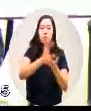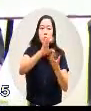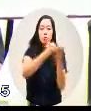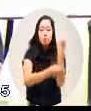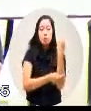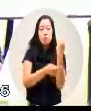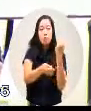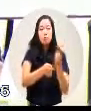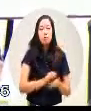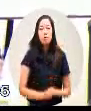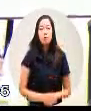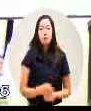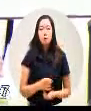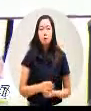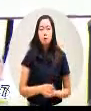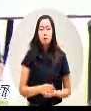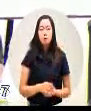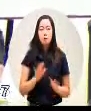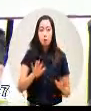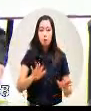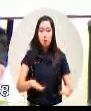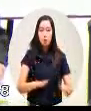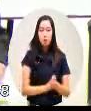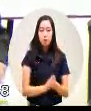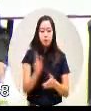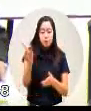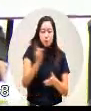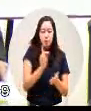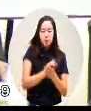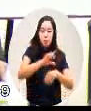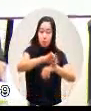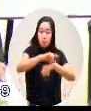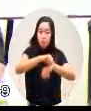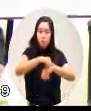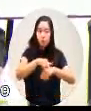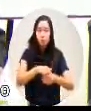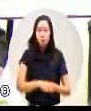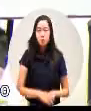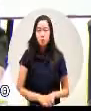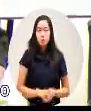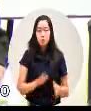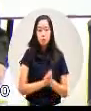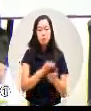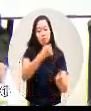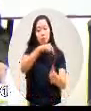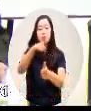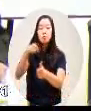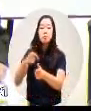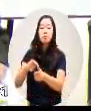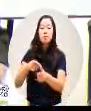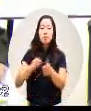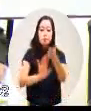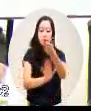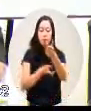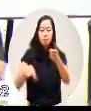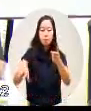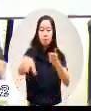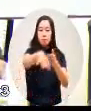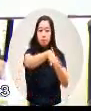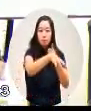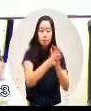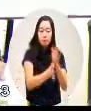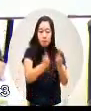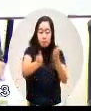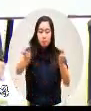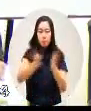定金呐，哈，我也利用这个时间呐，利用这个时间，跟各部会安尼局处长